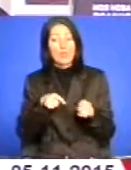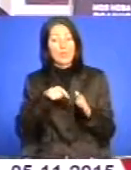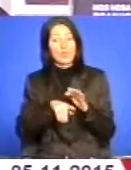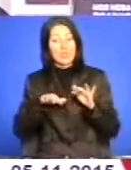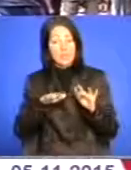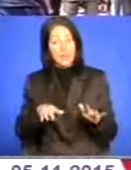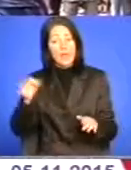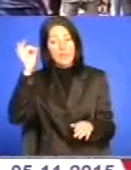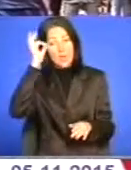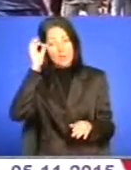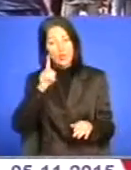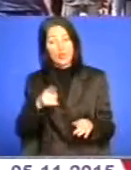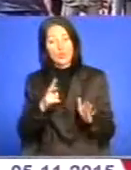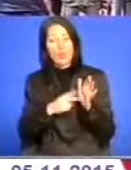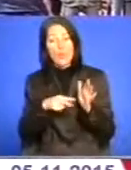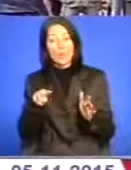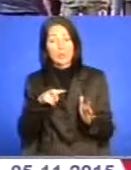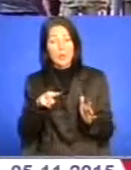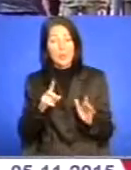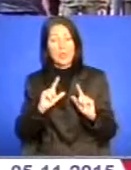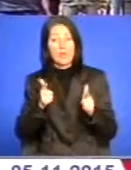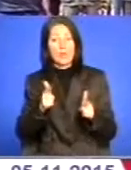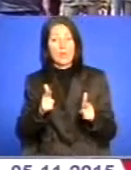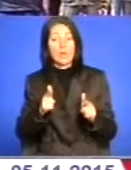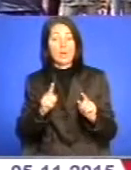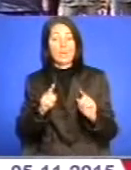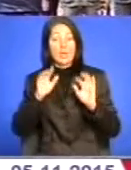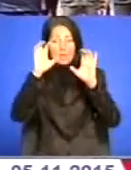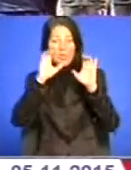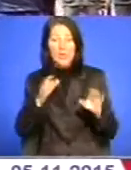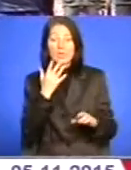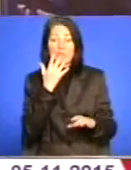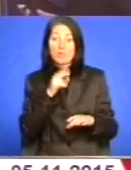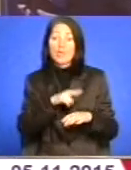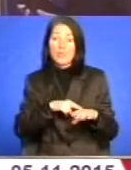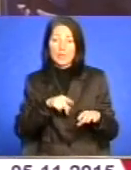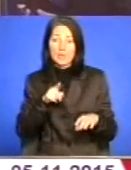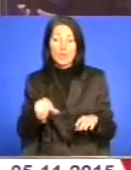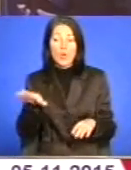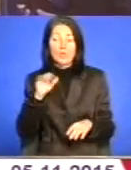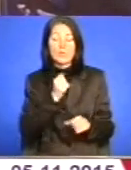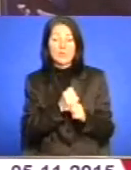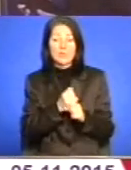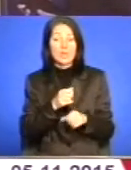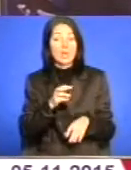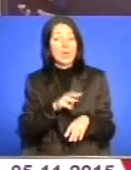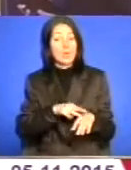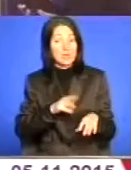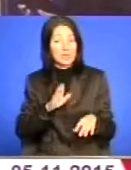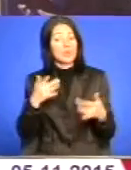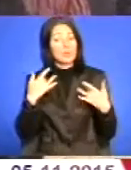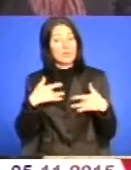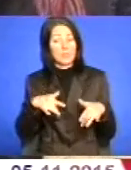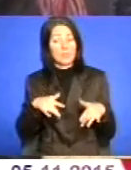справ нагадують, що з 7 листопада вступає закон про національну поліцію, тому усі працівники міліції будуть